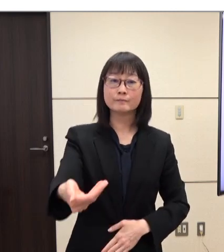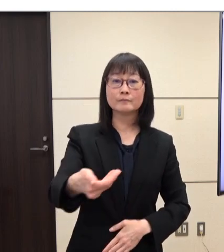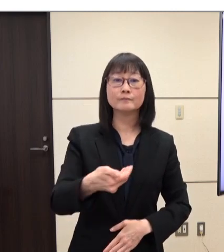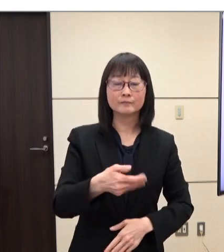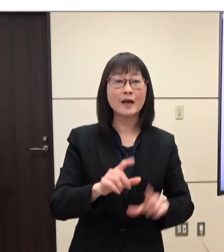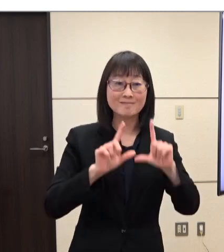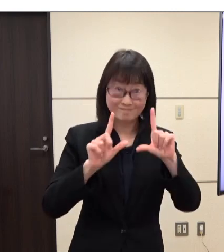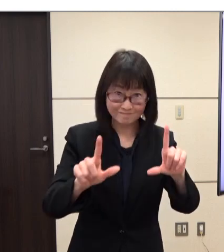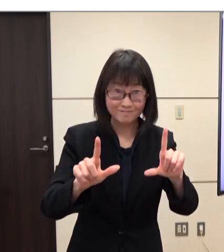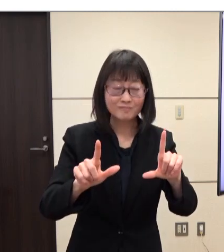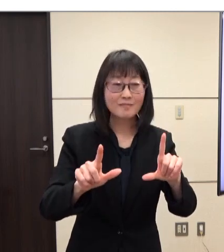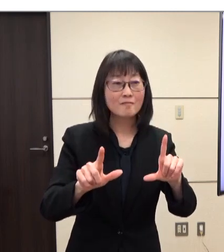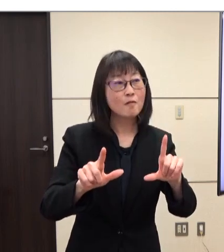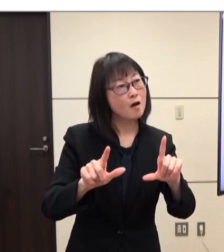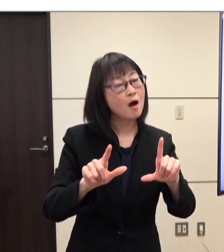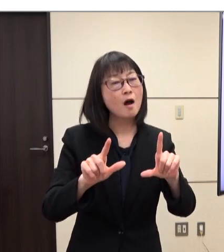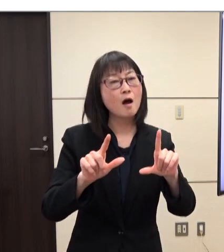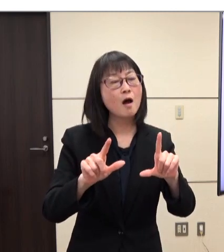った